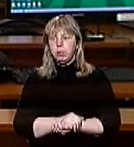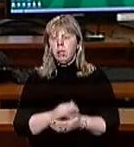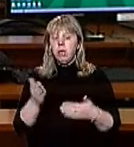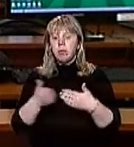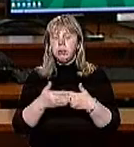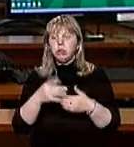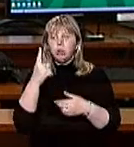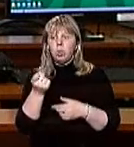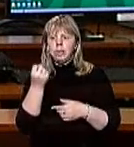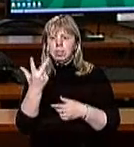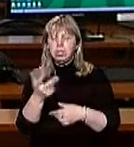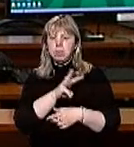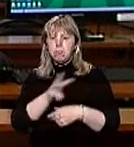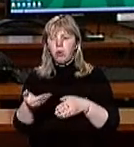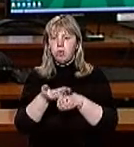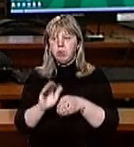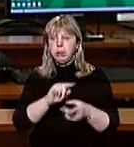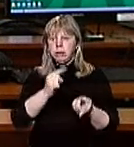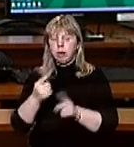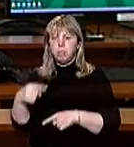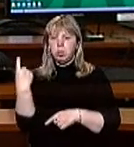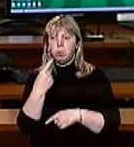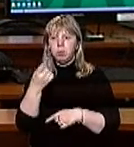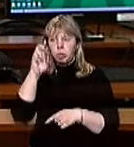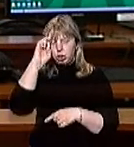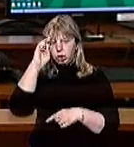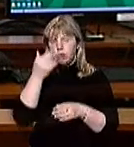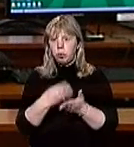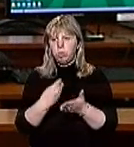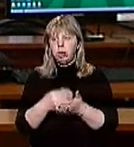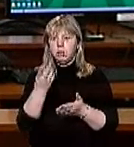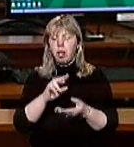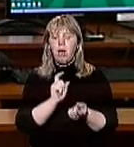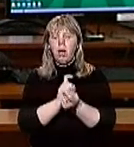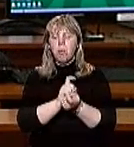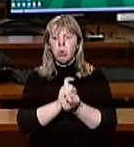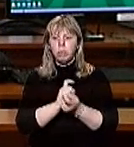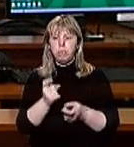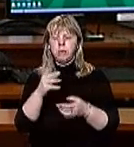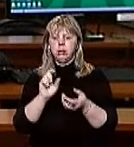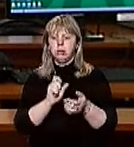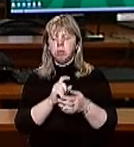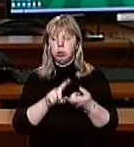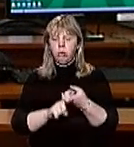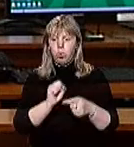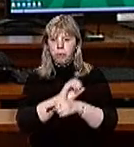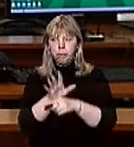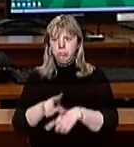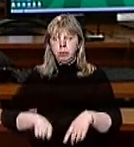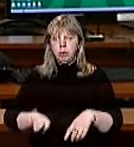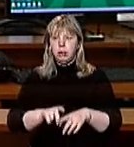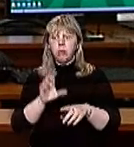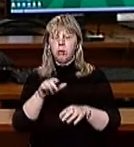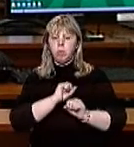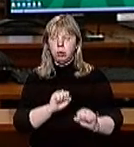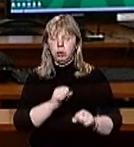Понад 113 мільйонів виділили Закарпатській області з державного бюджету для боротьби з коронавірусом. Про це сказала директорка